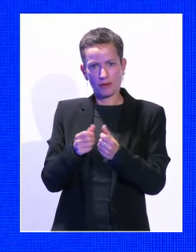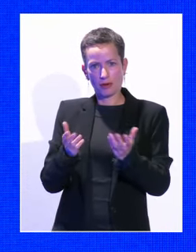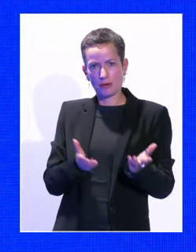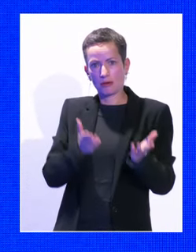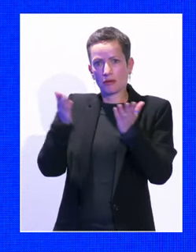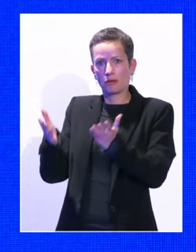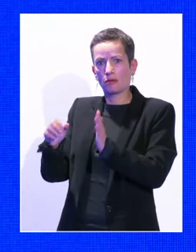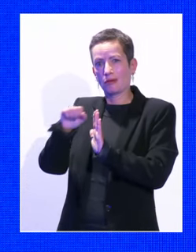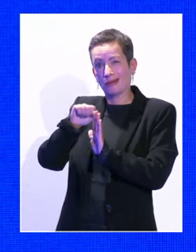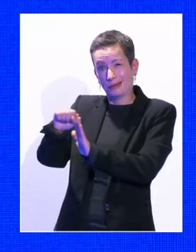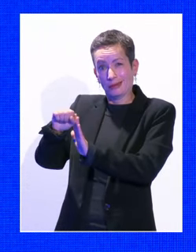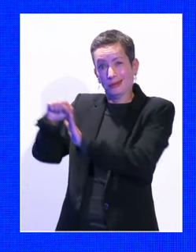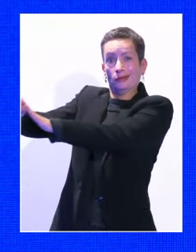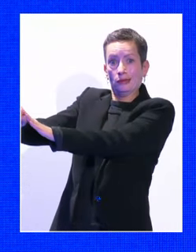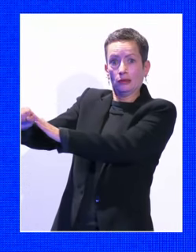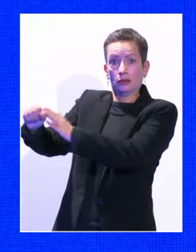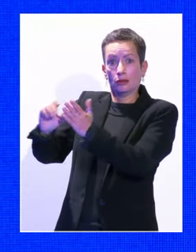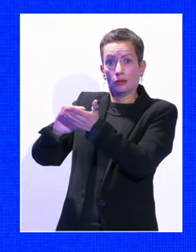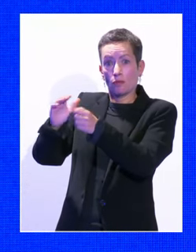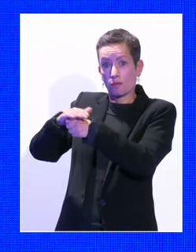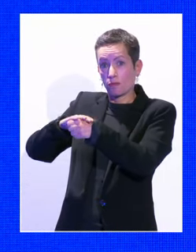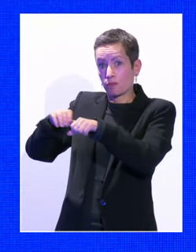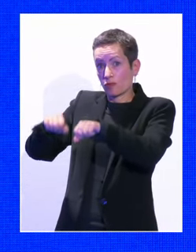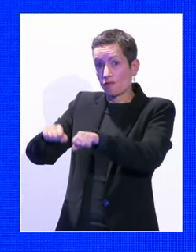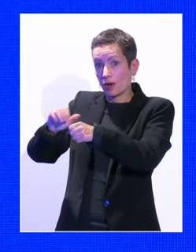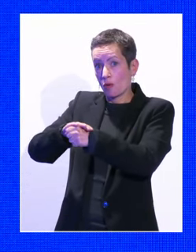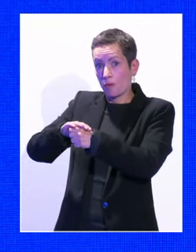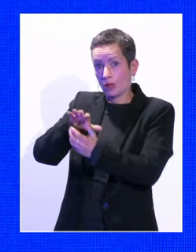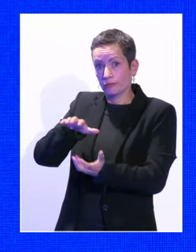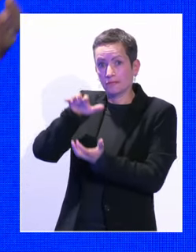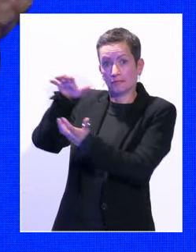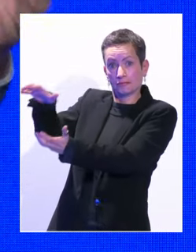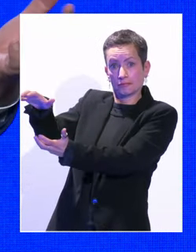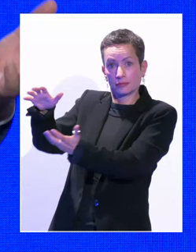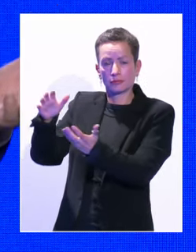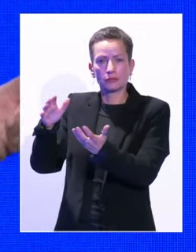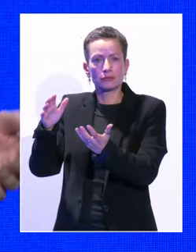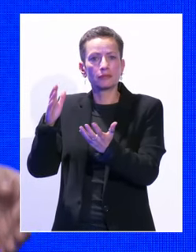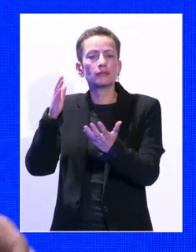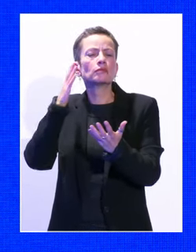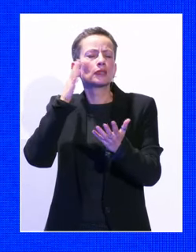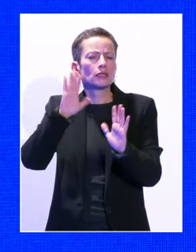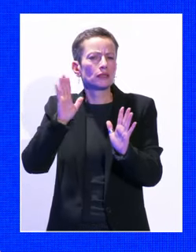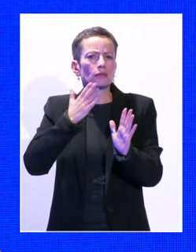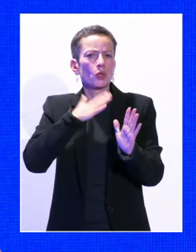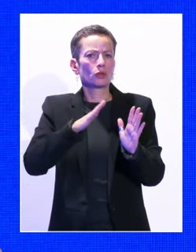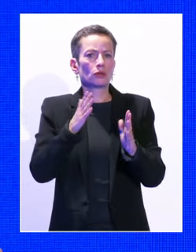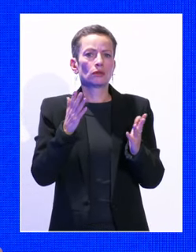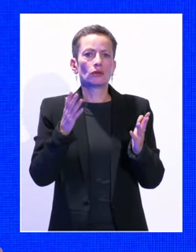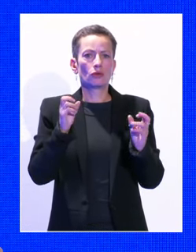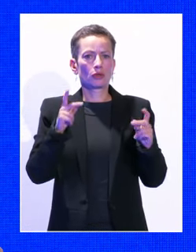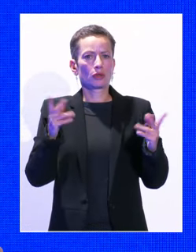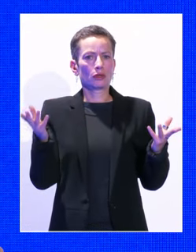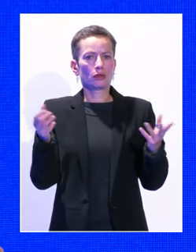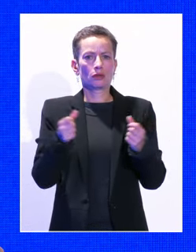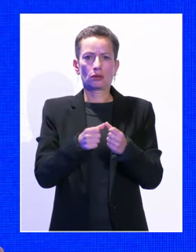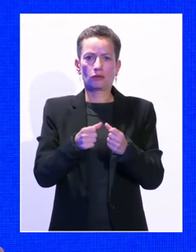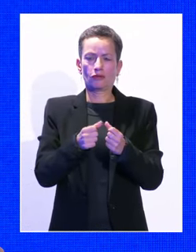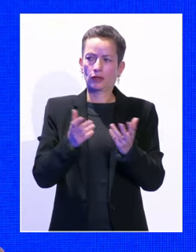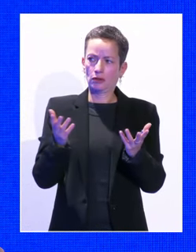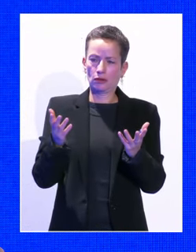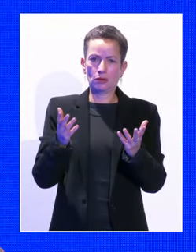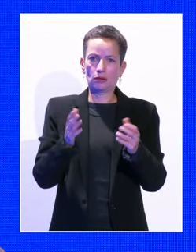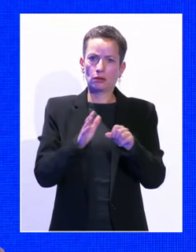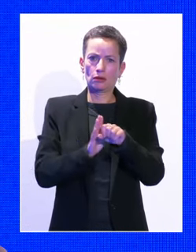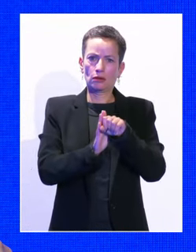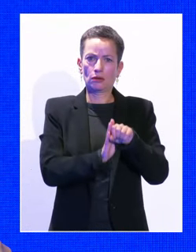à l'extrême droite ?» Au lieu de « est-ce qu'on donne tous les pouvoirs à l'extrême droite ?» Si la question avait été « est-ce qu'on donne tous les pouvoirs à l'extrême